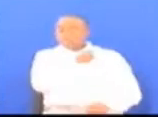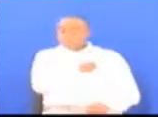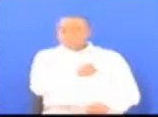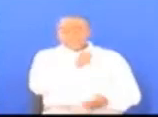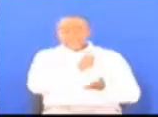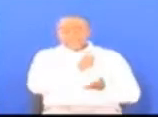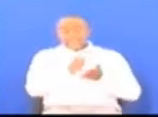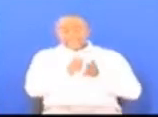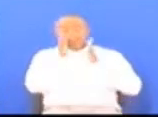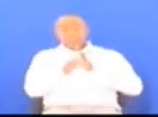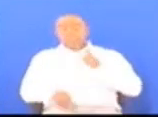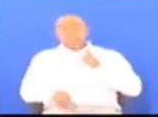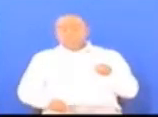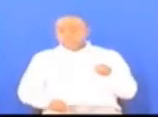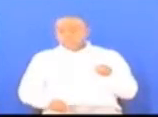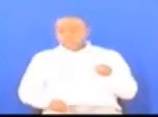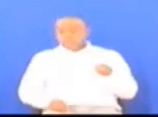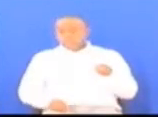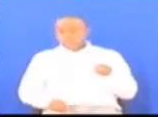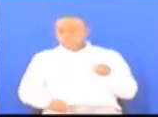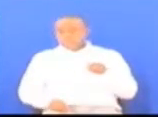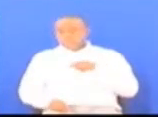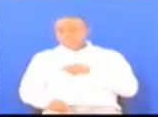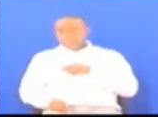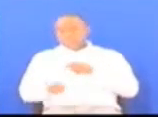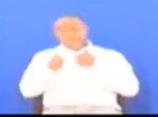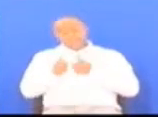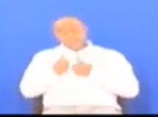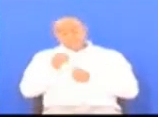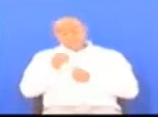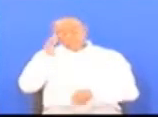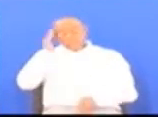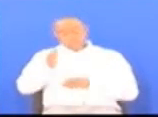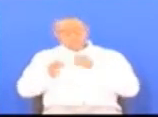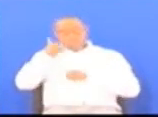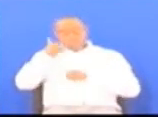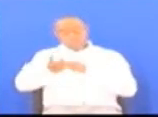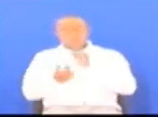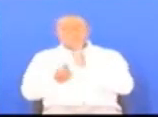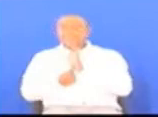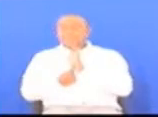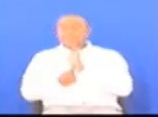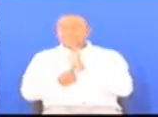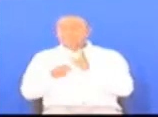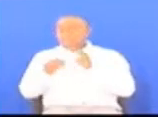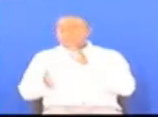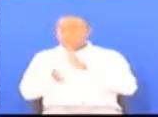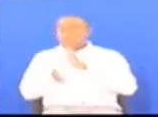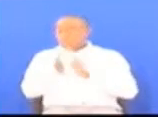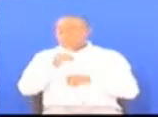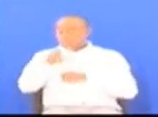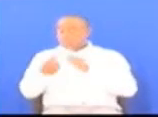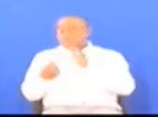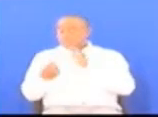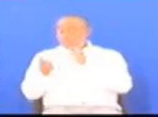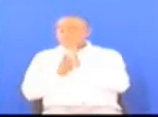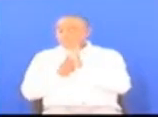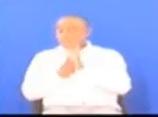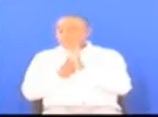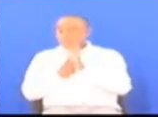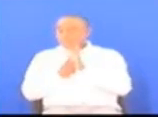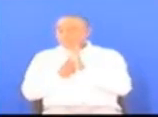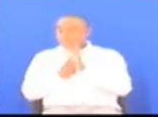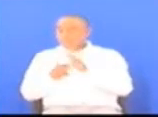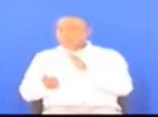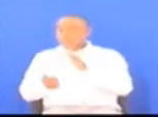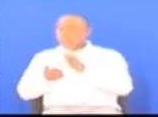mkuu, akaniambia mwishoni mwa mwezi wa 8 wa 6 au mwanzoni mwa mwezi wa 7 watakwenda